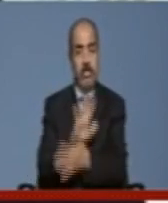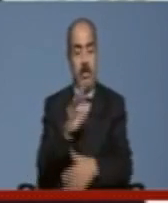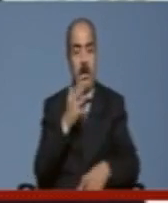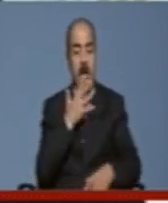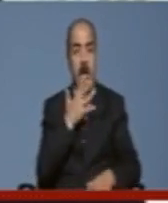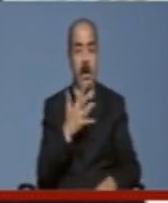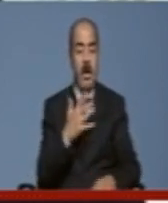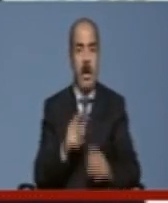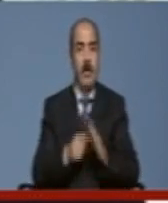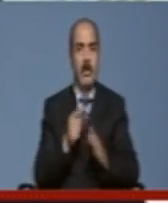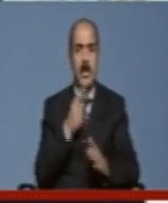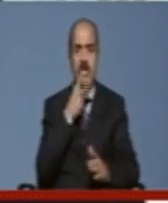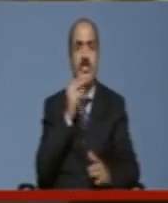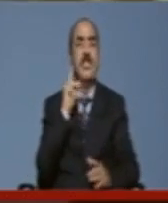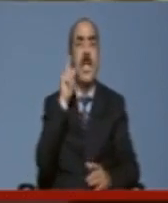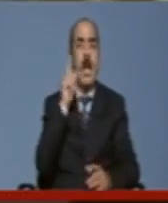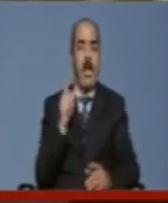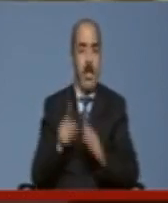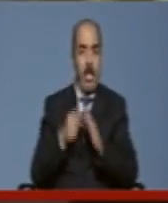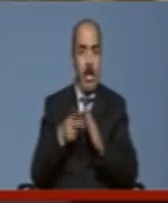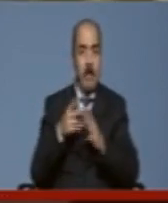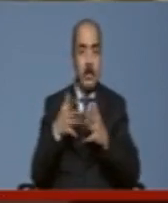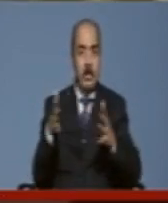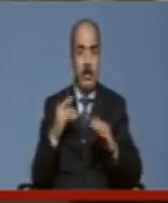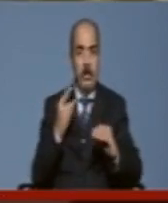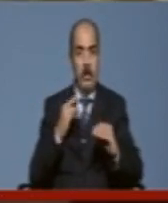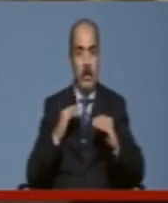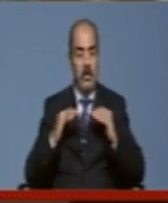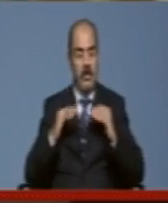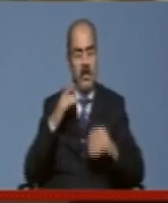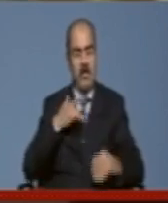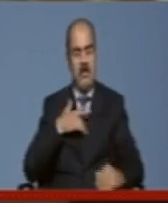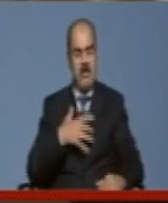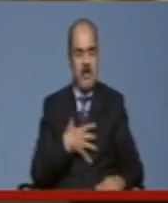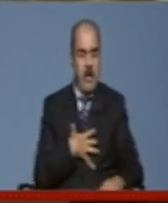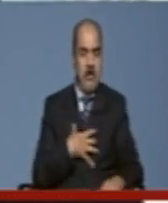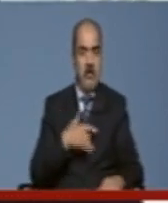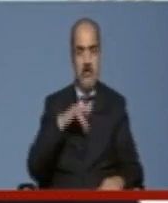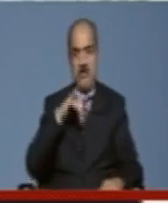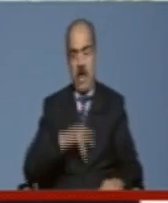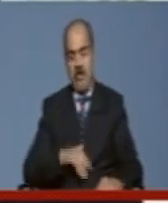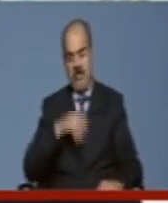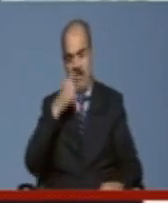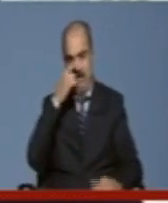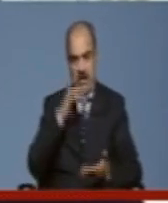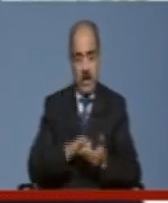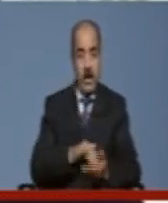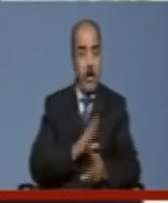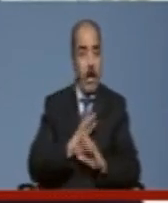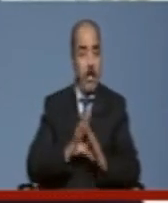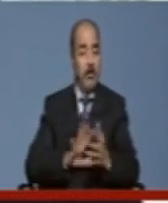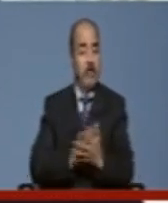فاتوا، غياب الأمل، حالة الإحباط، اليأس، ده كل دي كانت عبارة عن